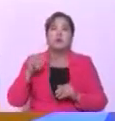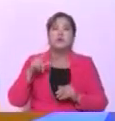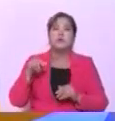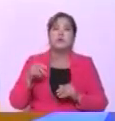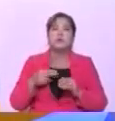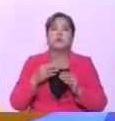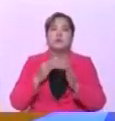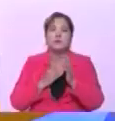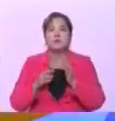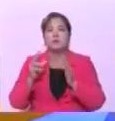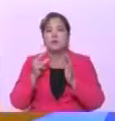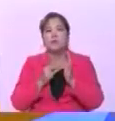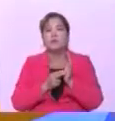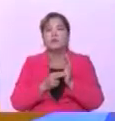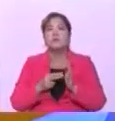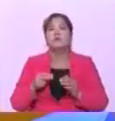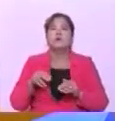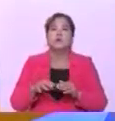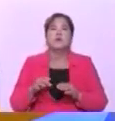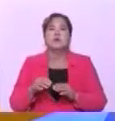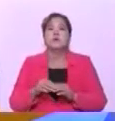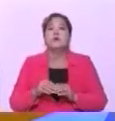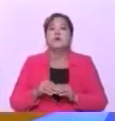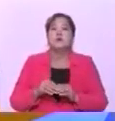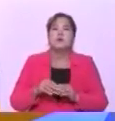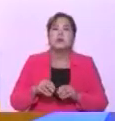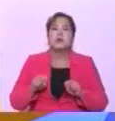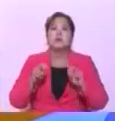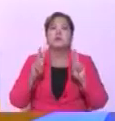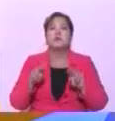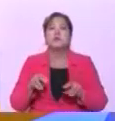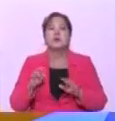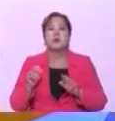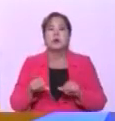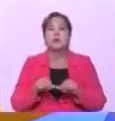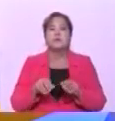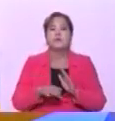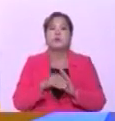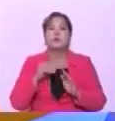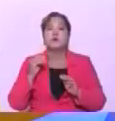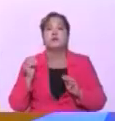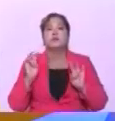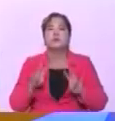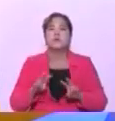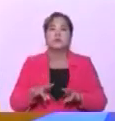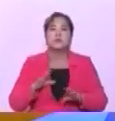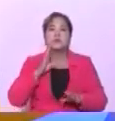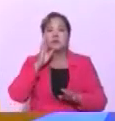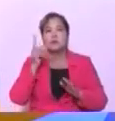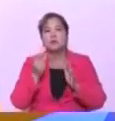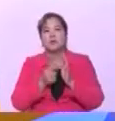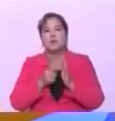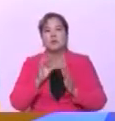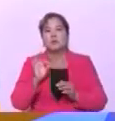зарегистрировано 1829 Избирателей специалисты избирательного участка начали работу в 700 утра жители которые